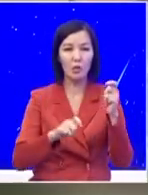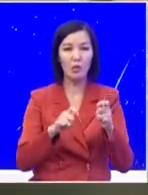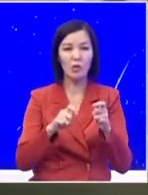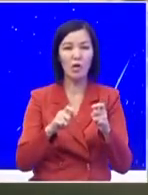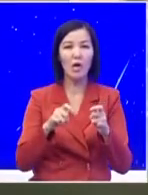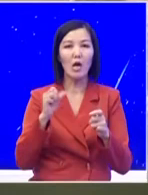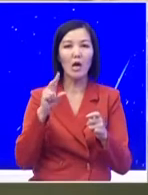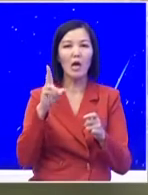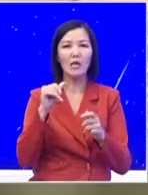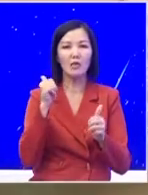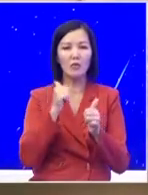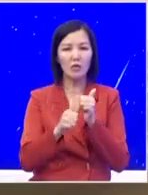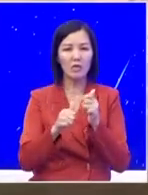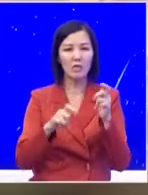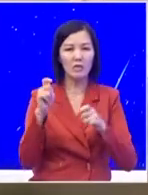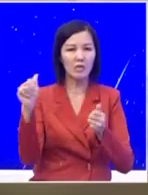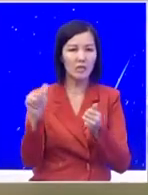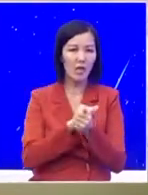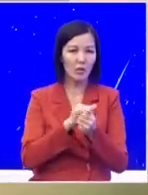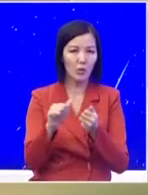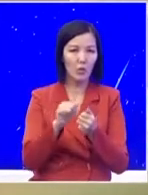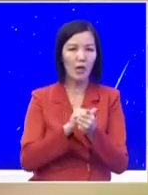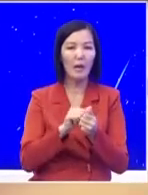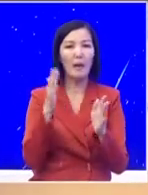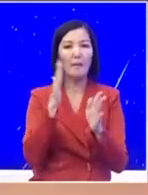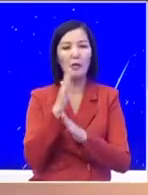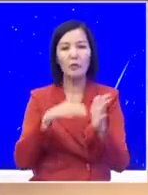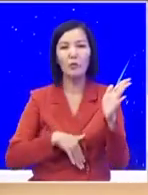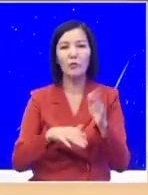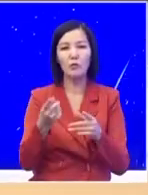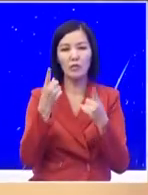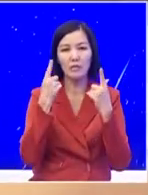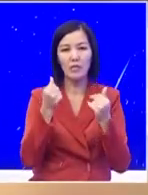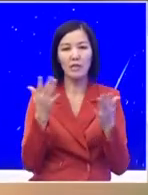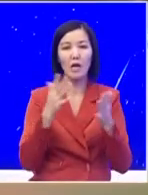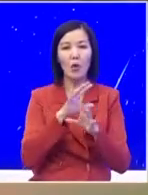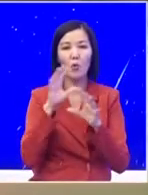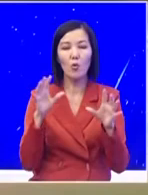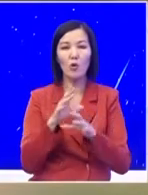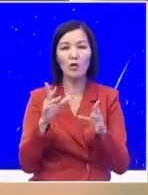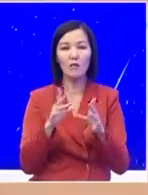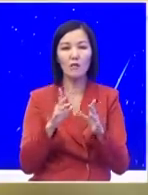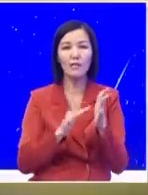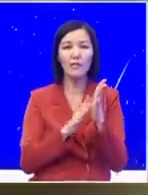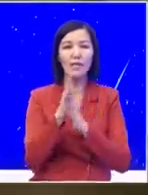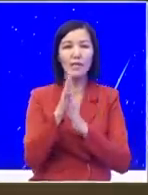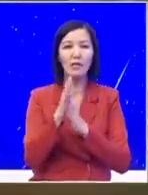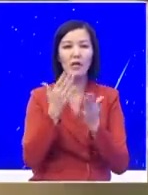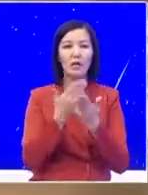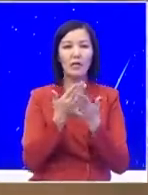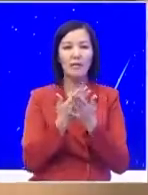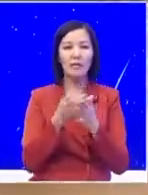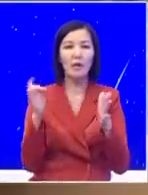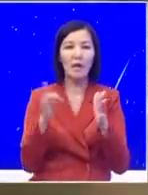Актау не так часто идут дожди, да еще также проливные. Природа лучше знает, как ухаживать за зеленью, если в скале